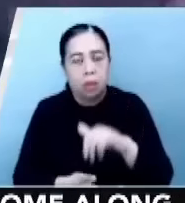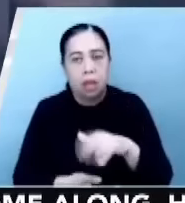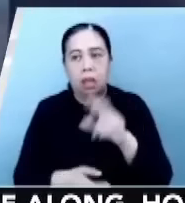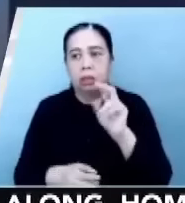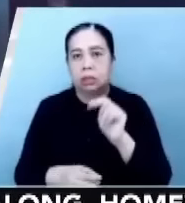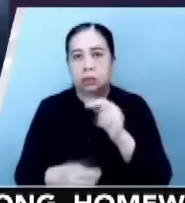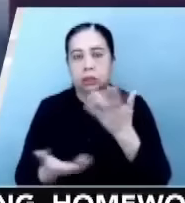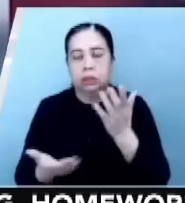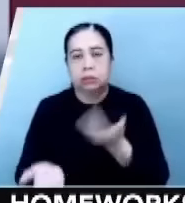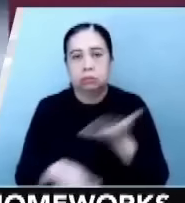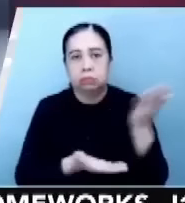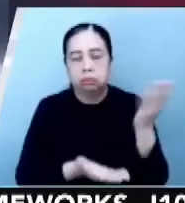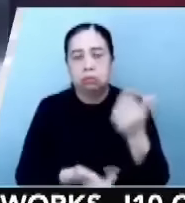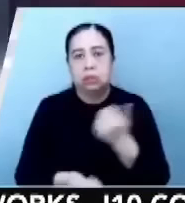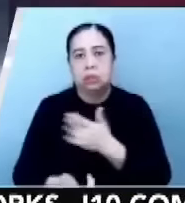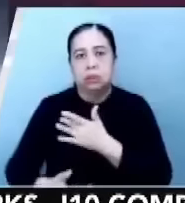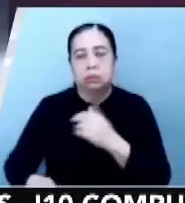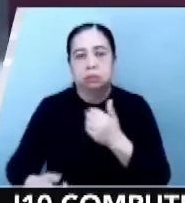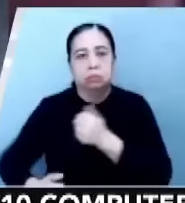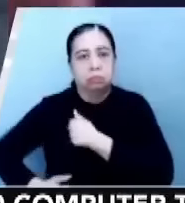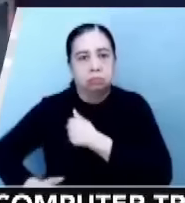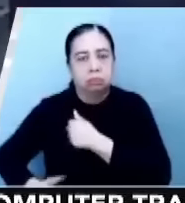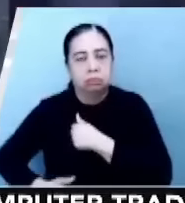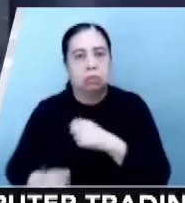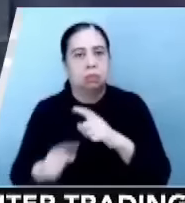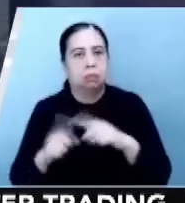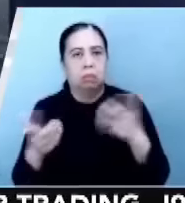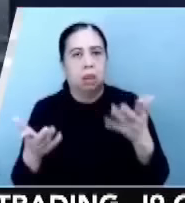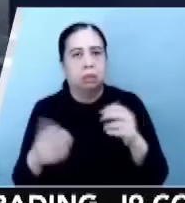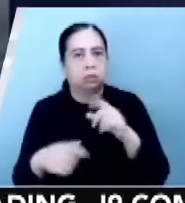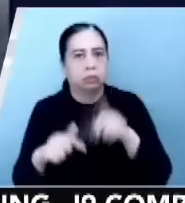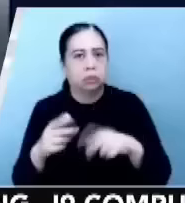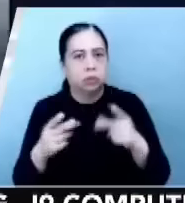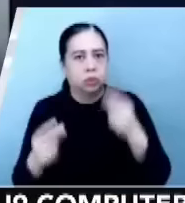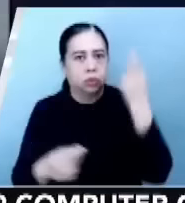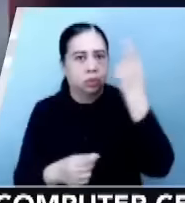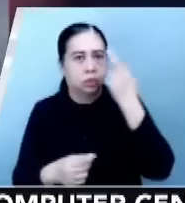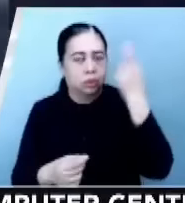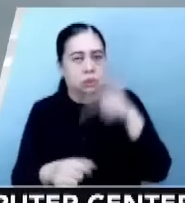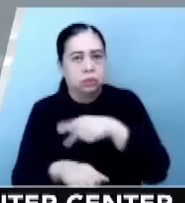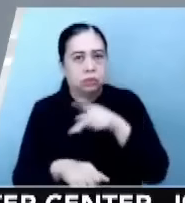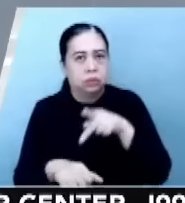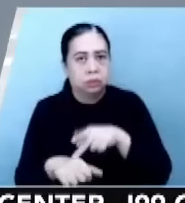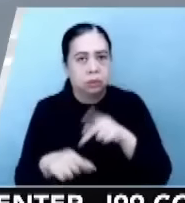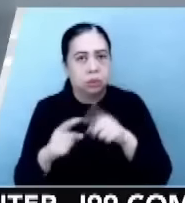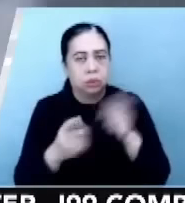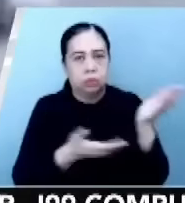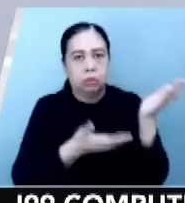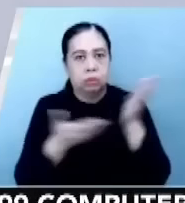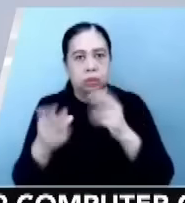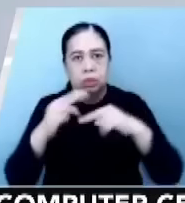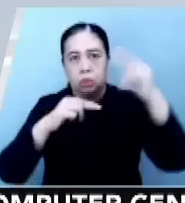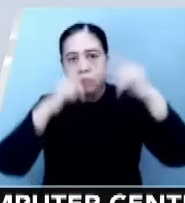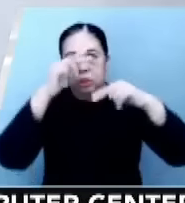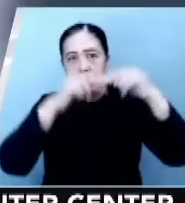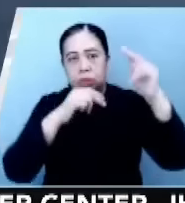sa BRP Sierra Madre. Pero hindi raw ito pwedeng gawing dahilan ng Pilipinas para maghatid ng construction